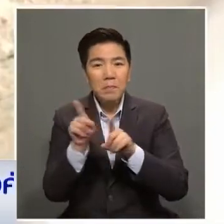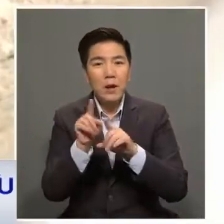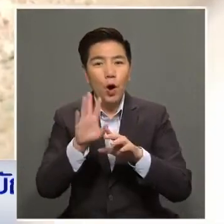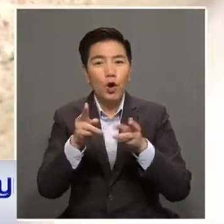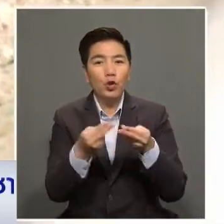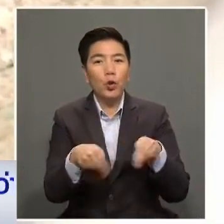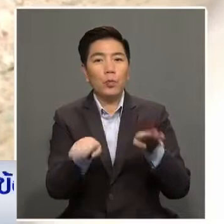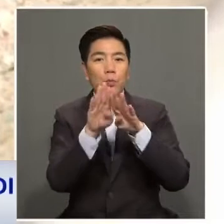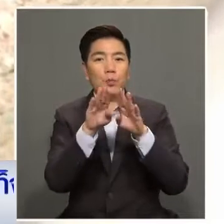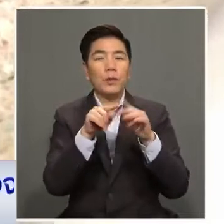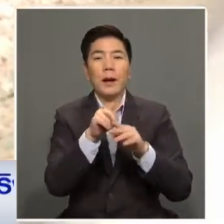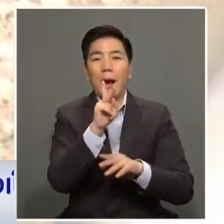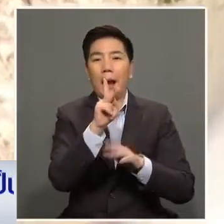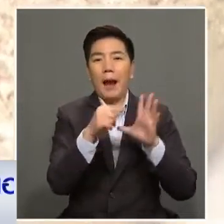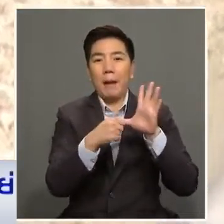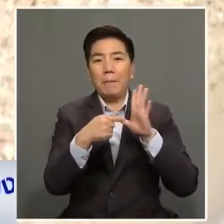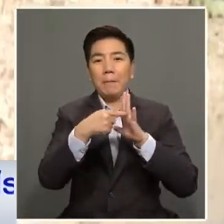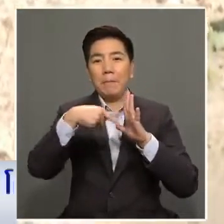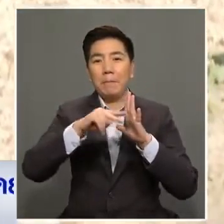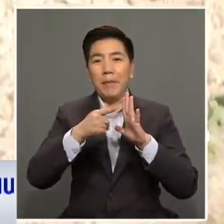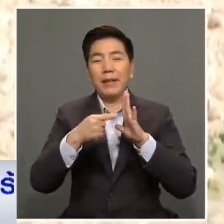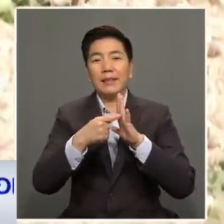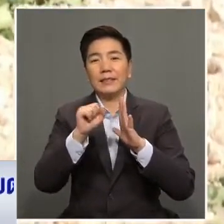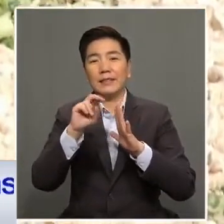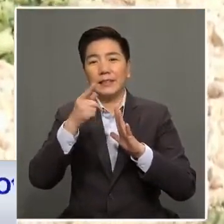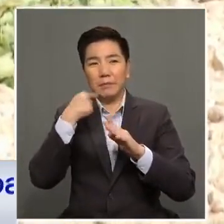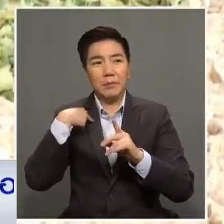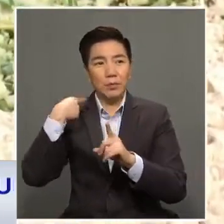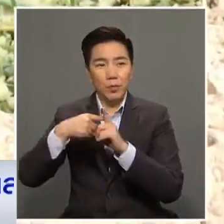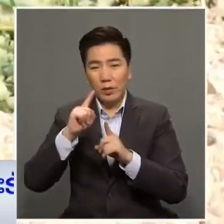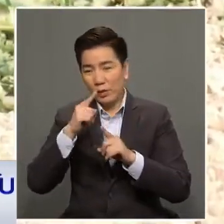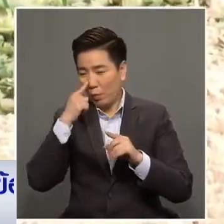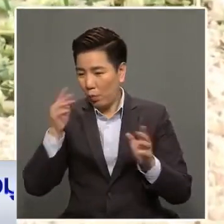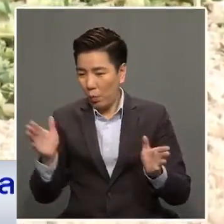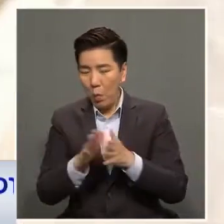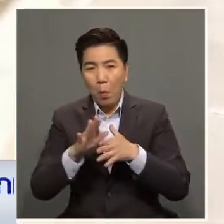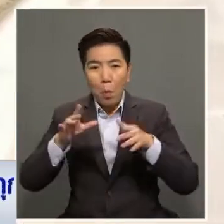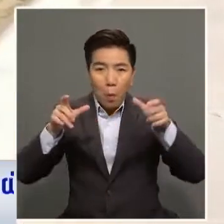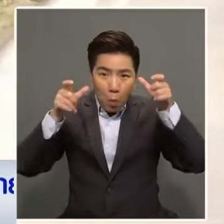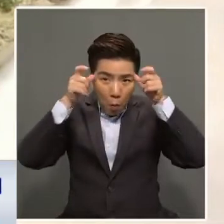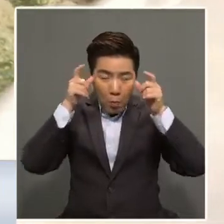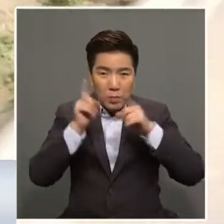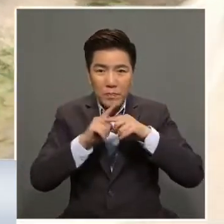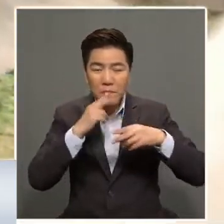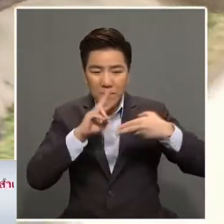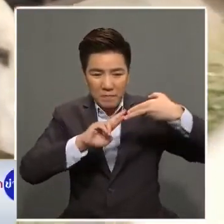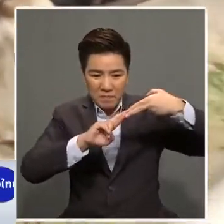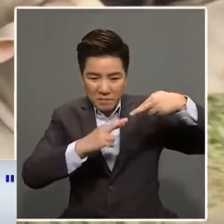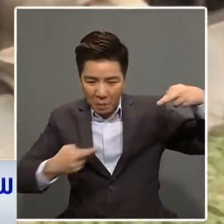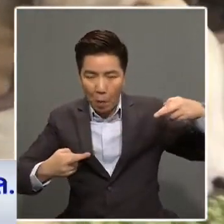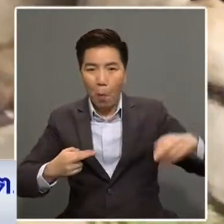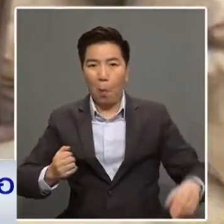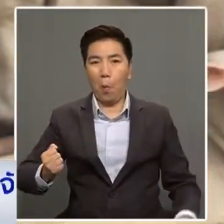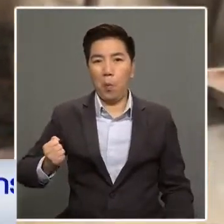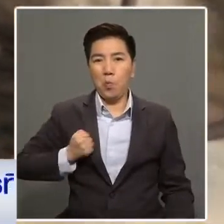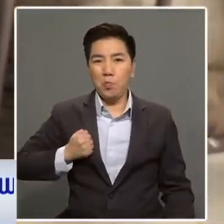น คร ับแล้วก็มีผสมแองกัสลวงเข้ามาด้วยอย่างเงี้ย มันก็เป็นวัวที่ไข้เลือดกันมันก็จะทนต่อ